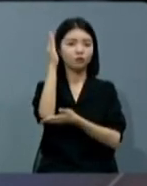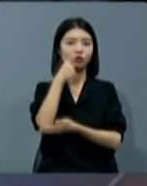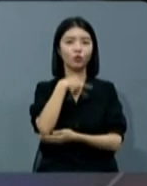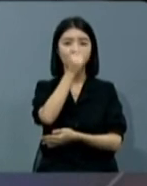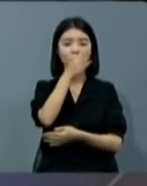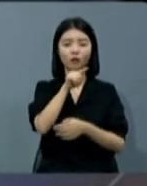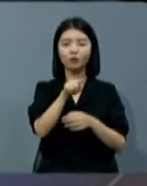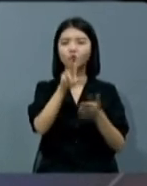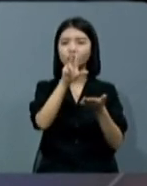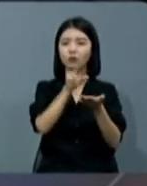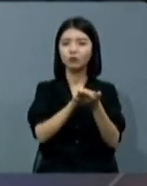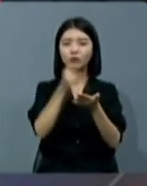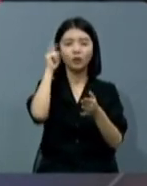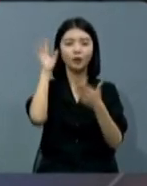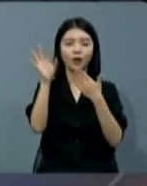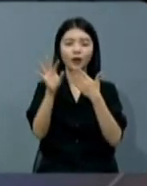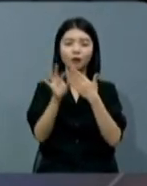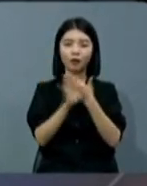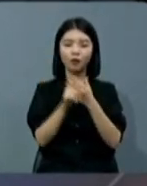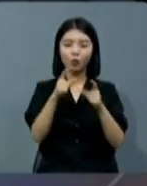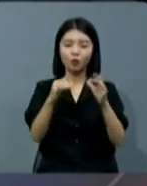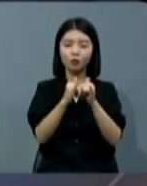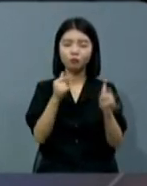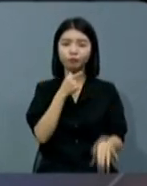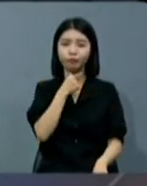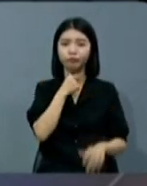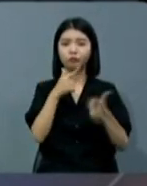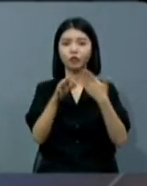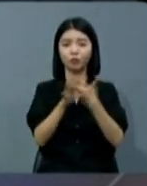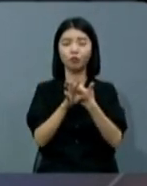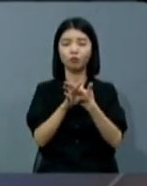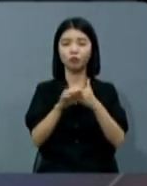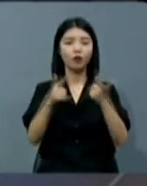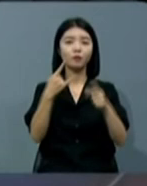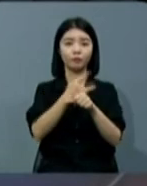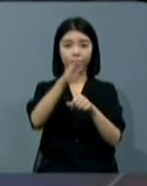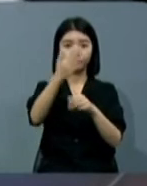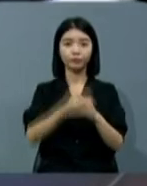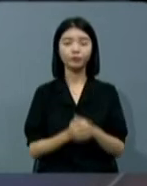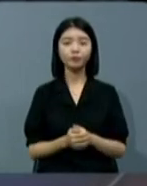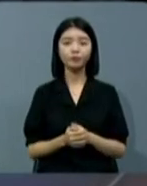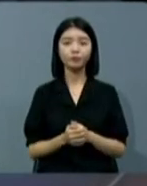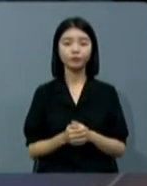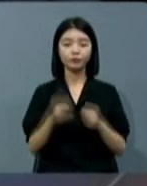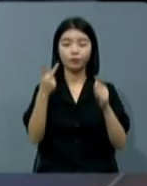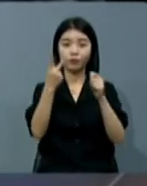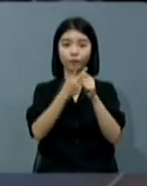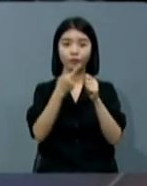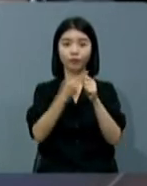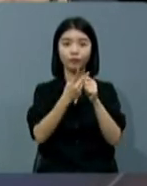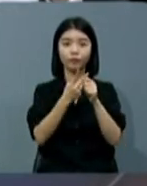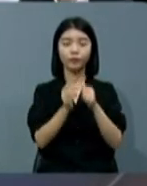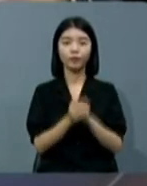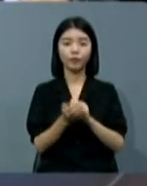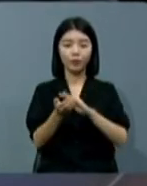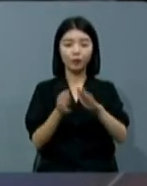이 문제는 만약 도민이 원하지 않으면 하지 않도록 하겠습니다. 두 번째, 이제